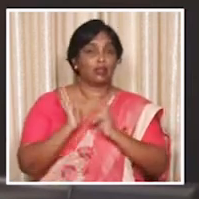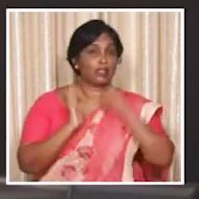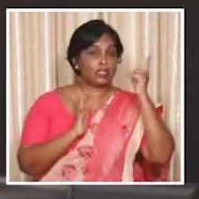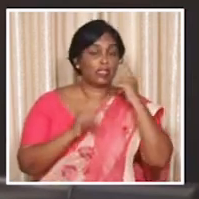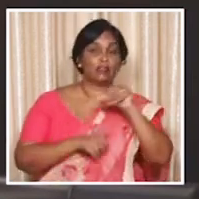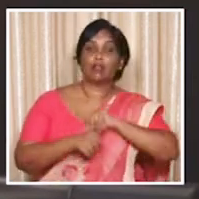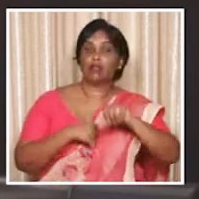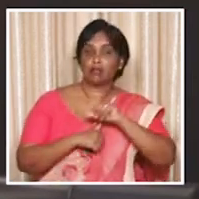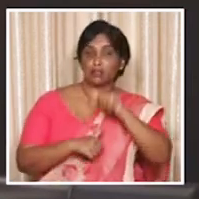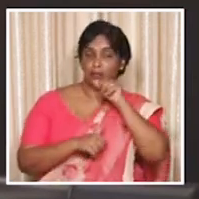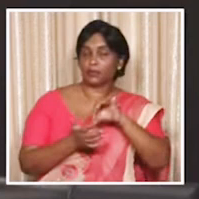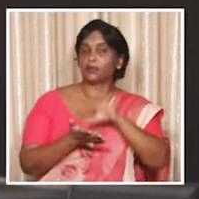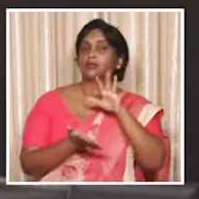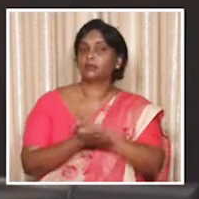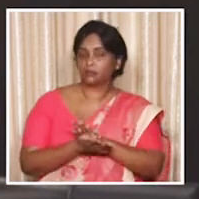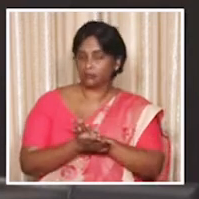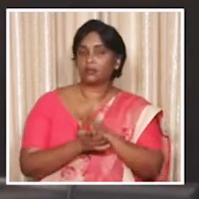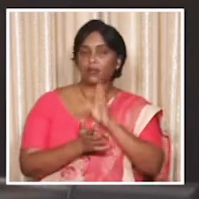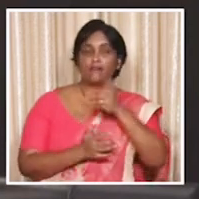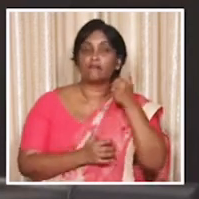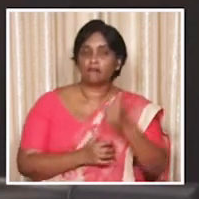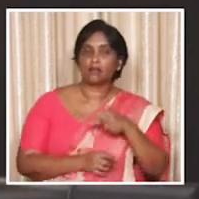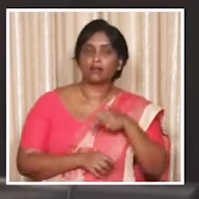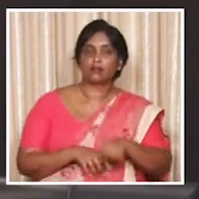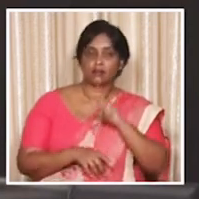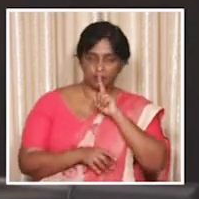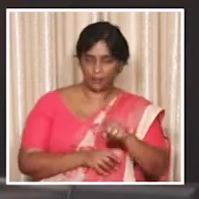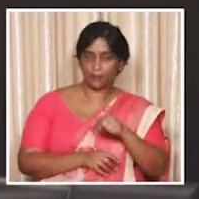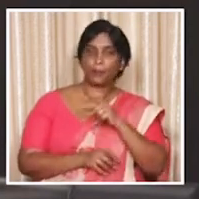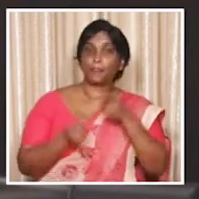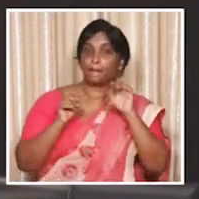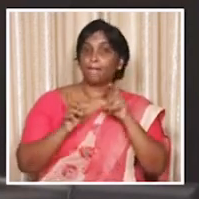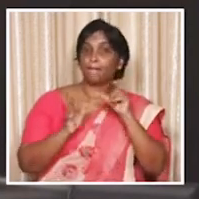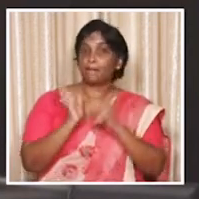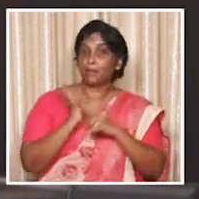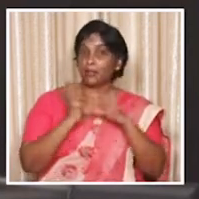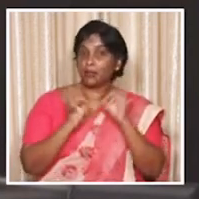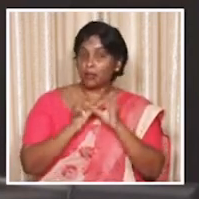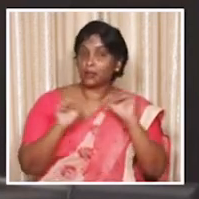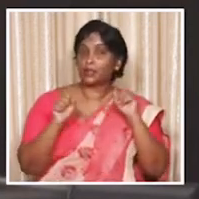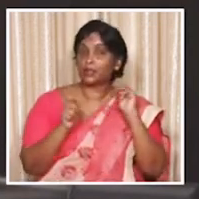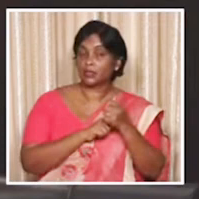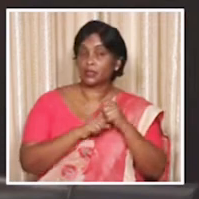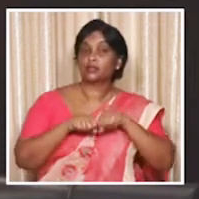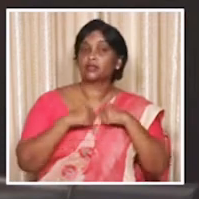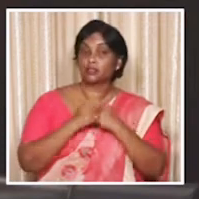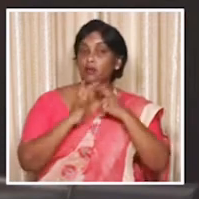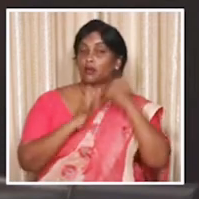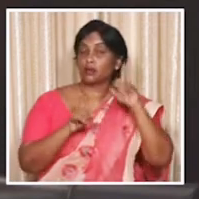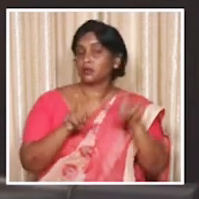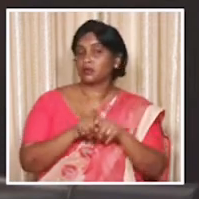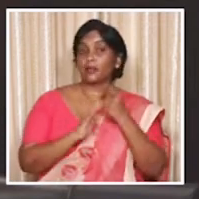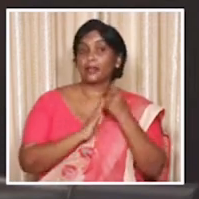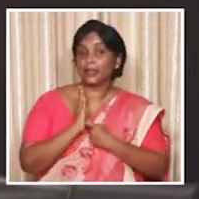ආයතනයක් වශයෙන් නිශ්චිත වශයෙන් සඳහන් වීම වැදගත් වන බව මේ වුණා. ඒ වගේම ක්‍රීඩා සමාජ ක්‍රීඩා සංගම් වලටත් ජාත්‍යන්තර වශයෙන් බලපාන